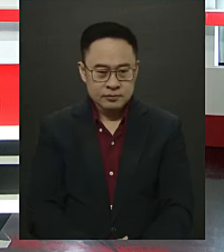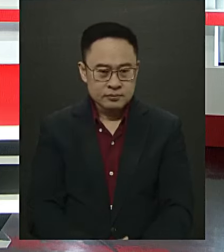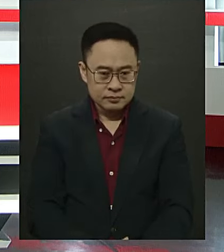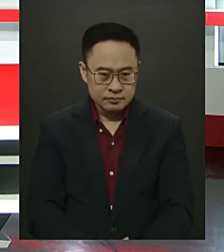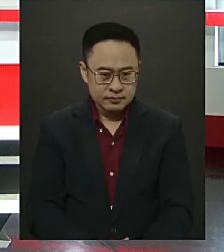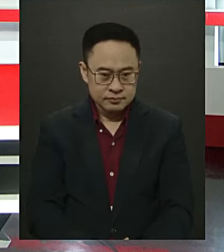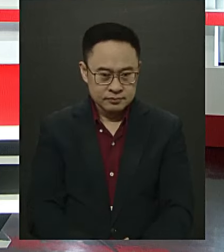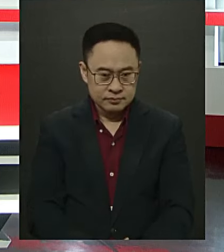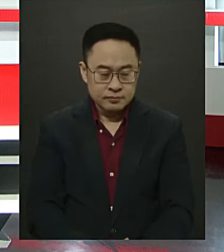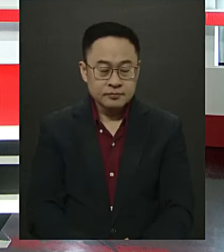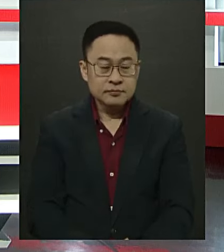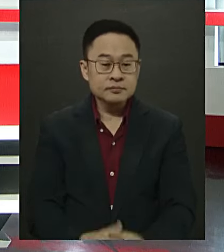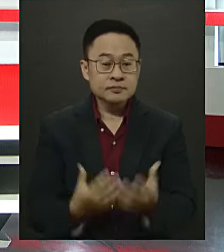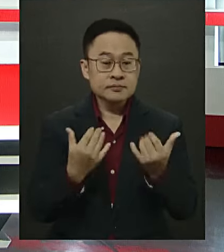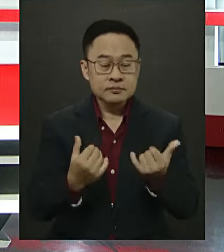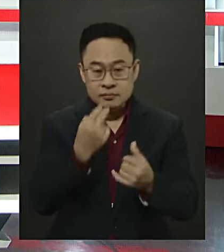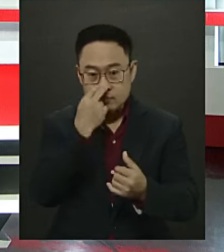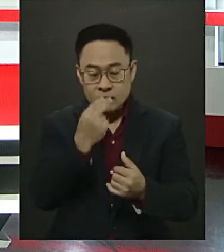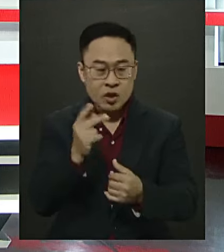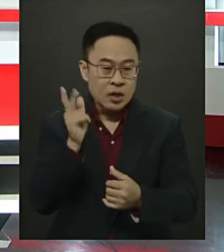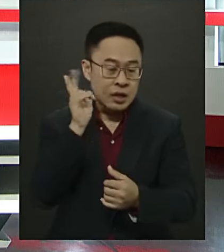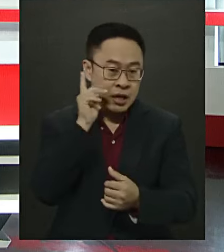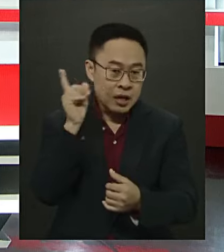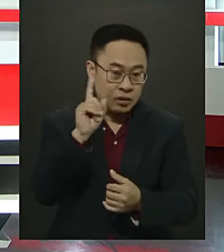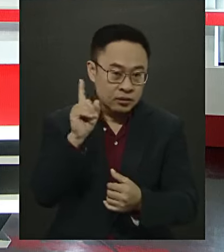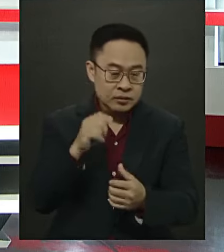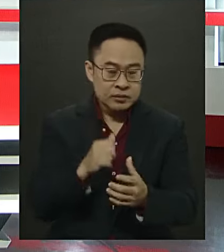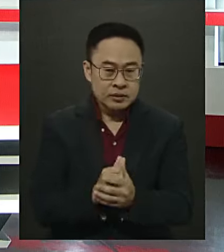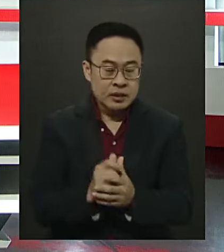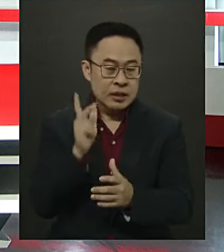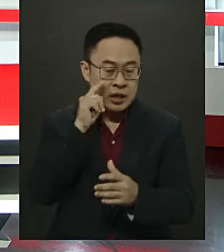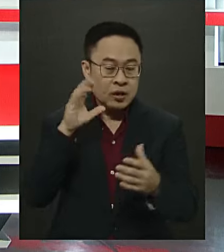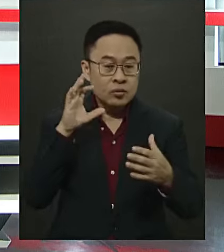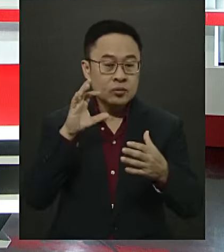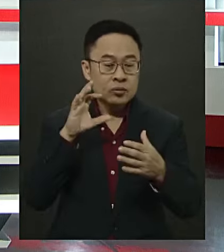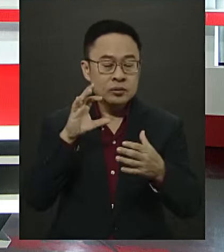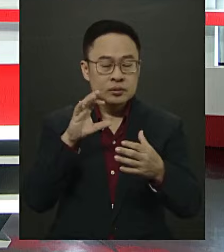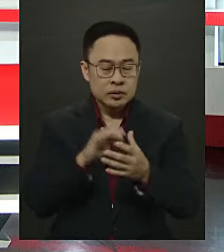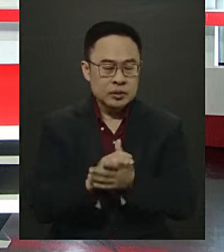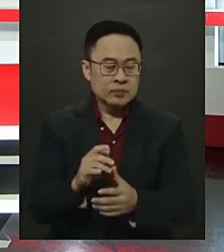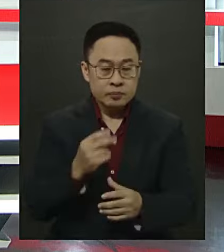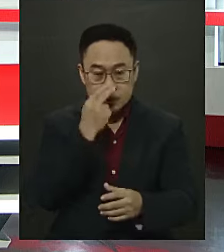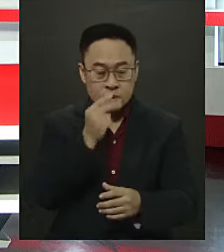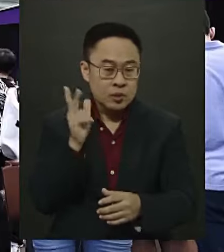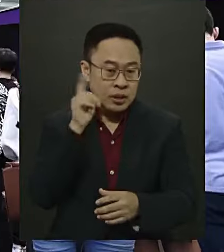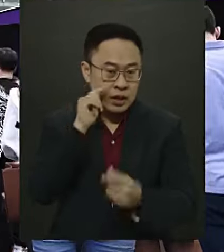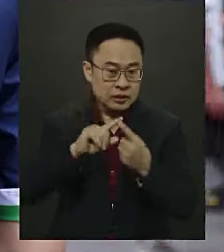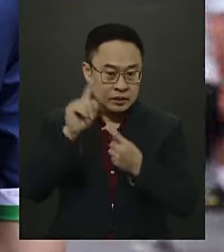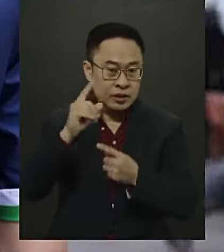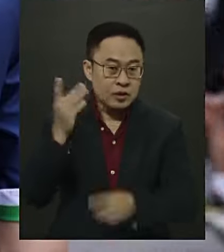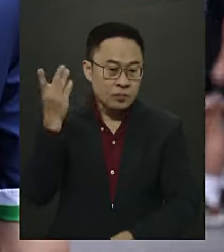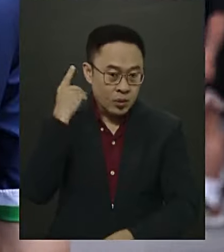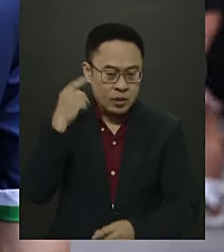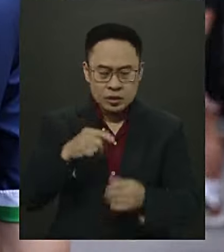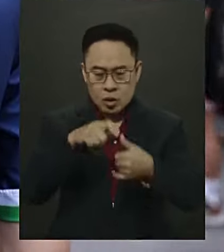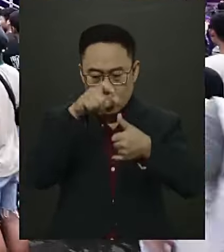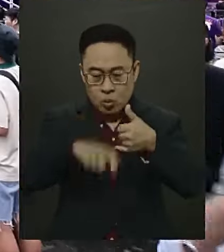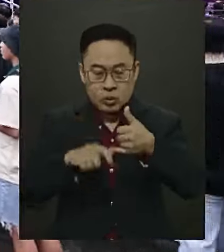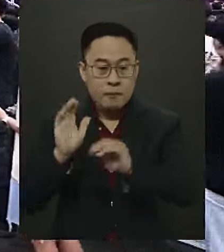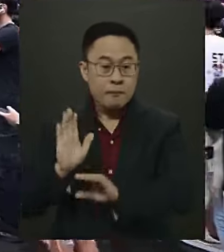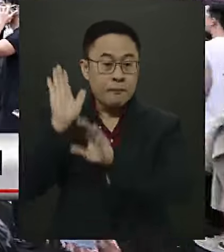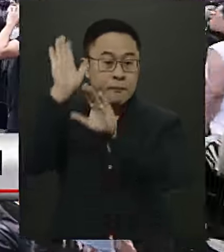ช่วงแรกของกสนามข่าวเช้าวันนี้นะคะก็เดี๋ยวจะไปเริ่มกันที่ข่าวใหญ่ของวงการกีฬาเมื่อวานที่ผ่านมาค่ะ ค ายรีเออร์วิงนะคะก็เดิน